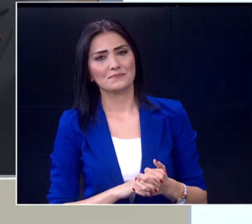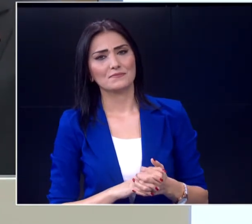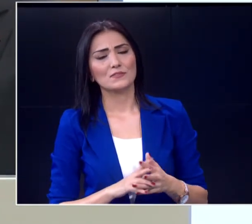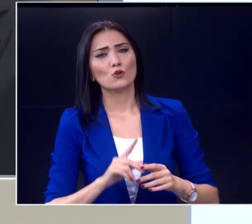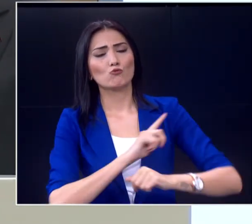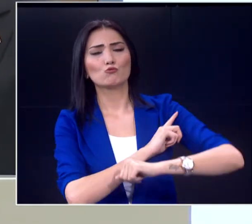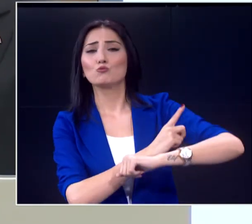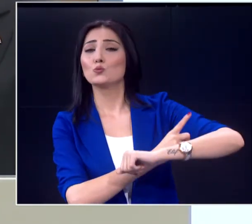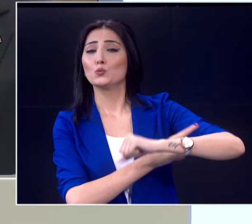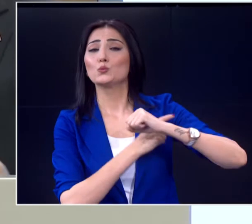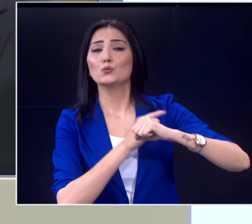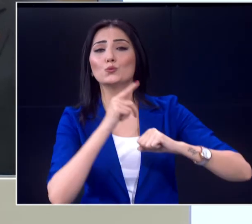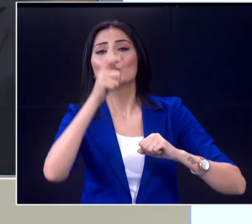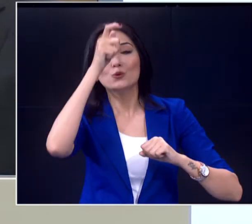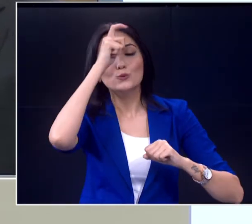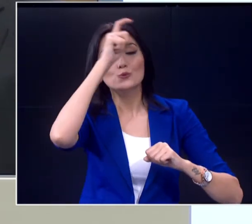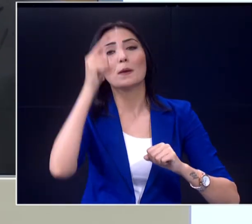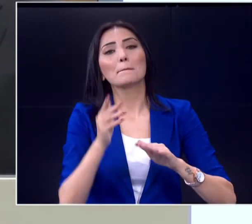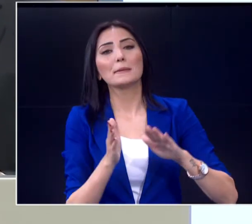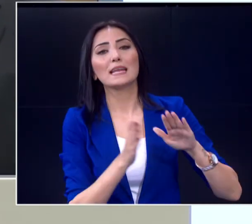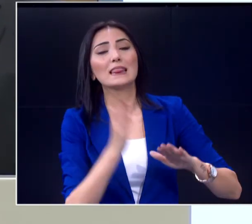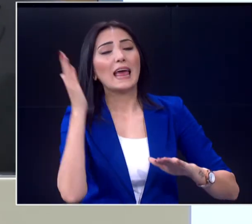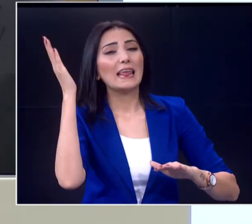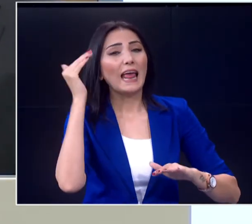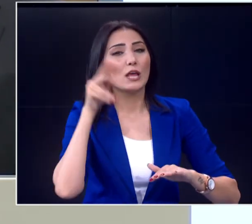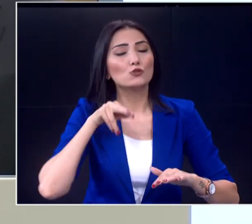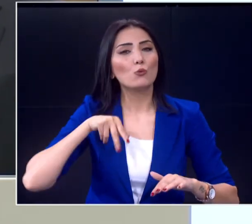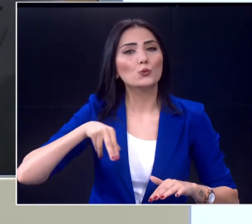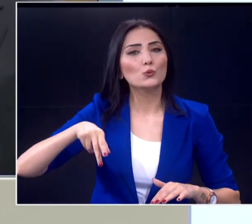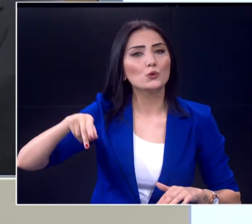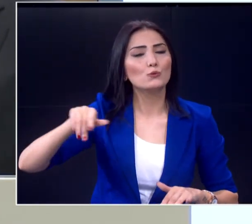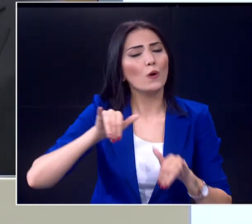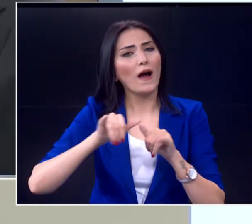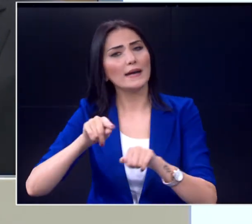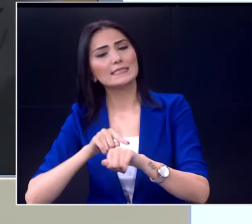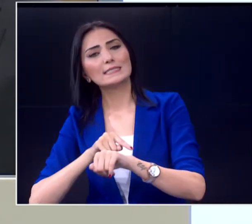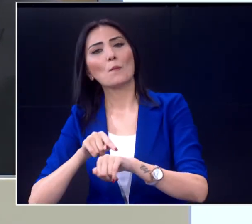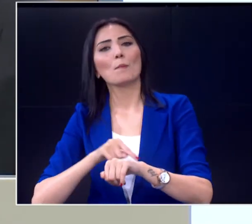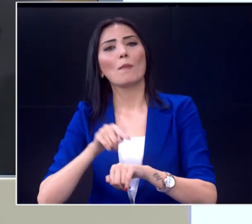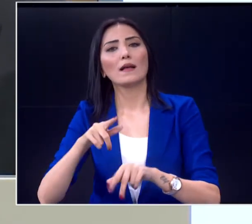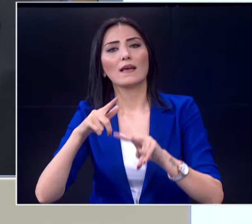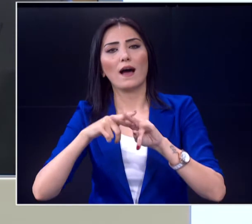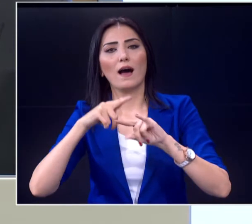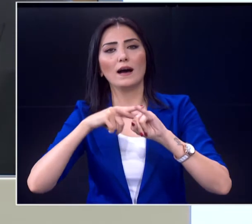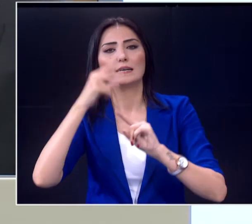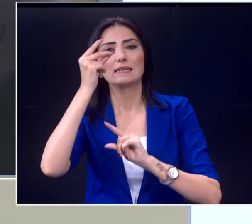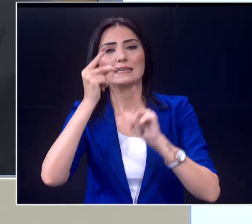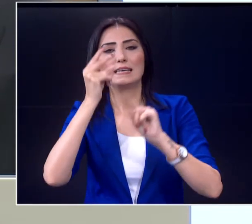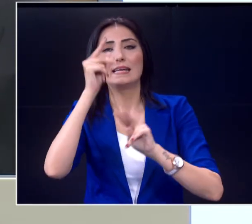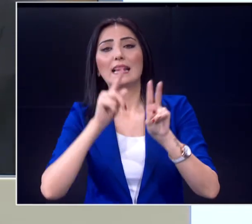Güçlü Türkiye bir yandan geleceğe yürüyüş, aynı zamanda ahilik